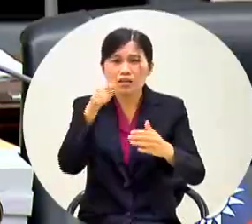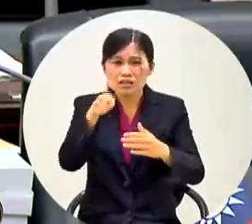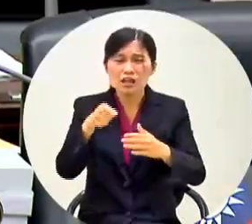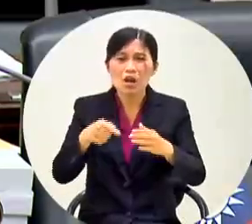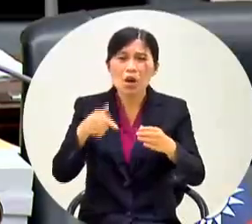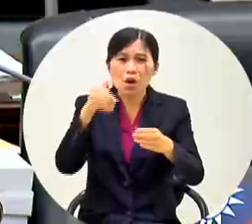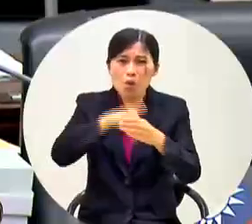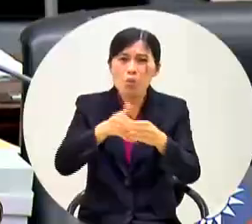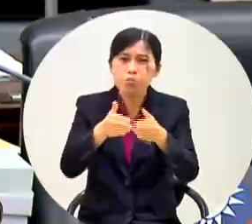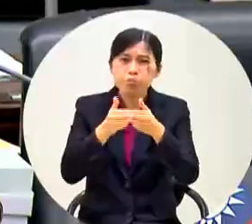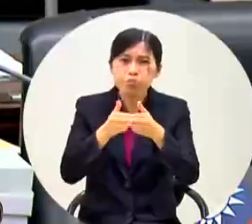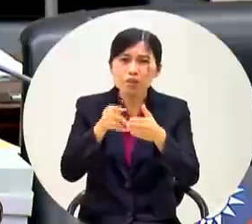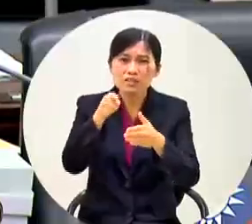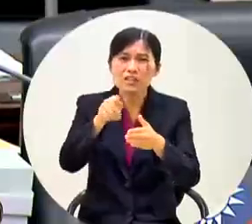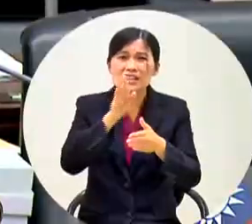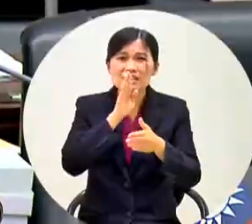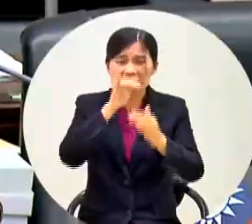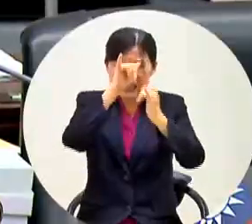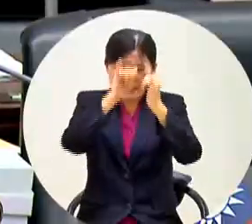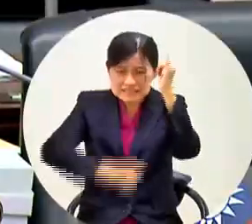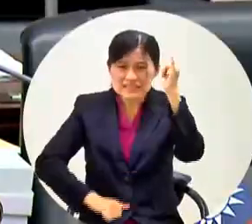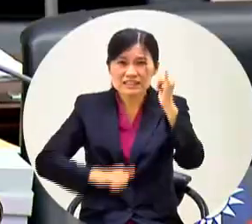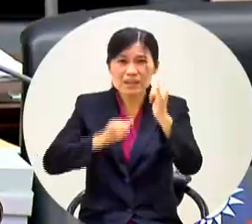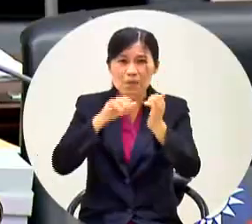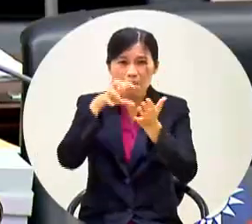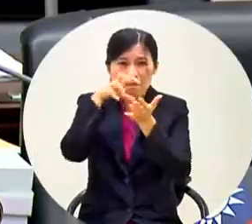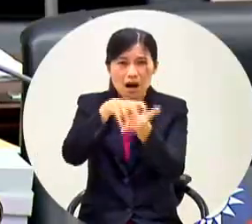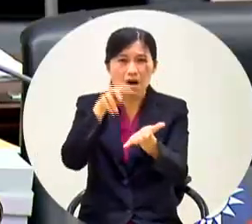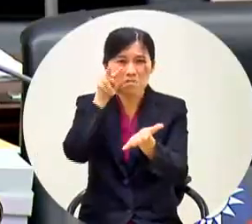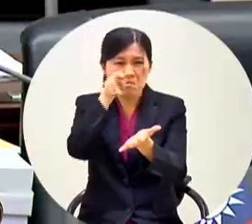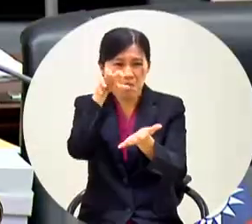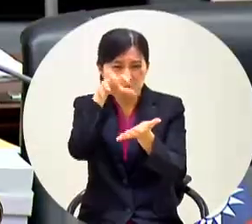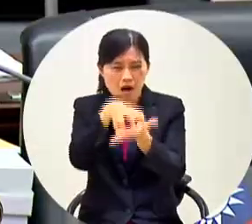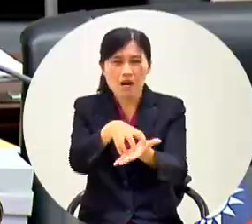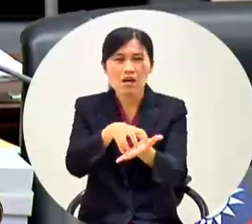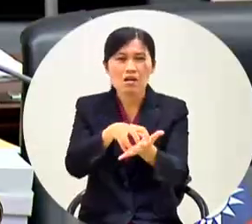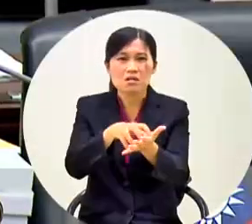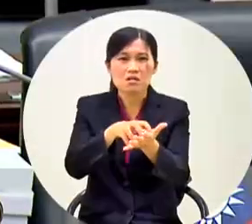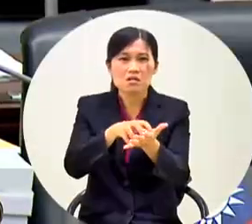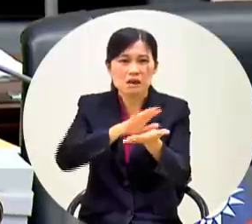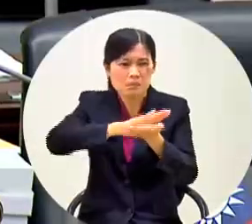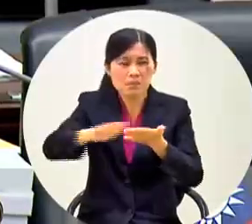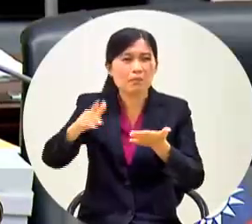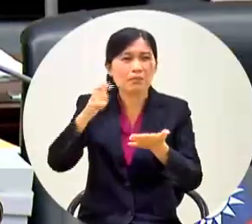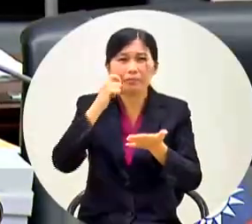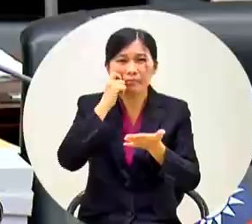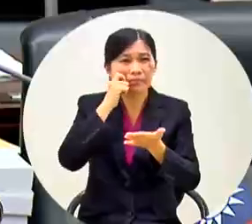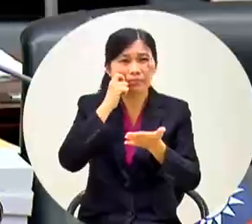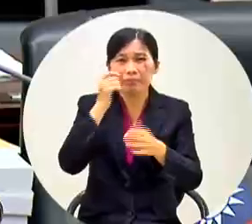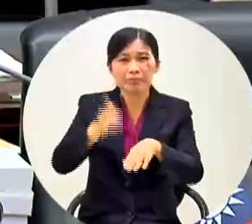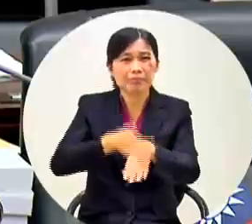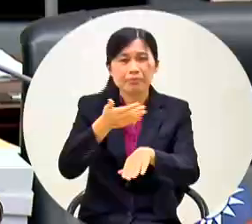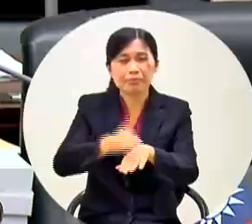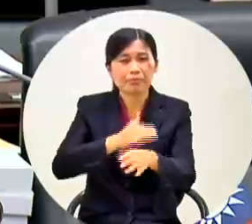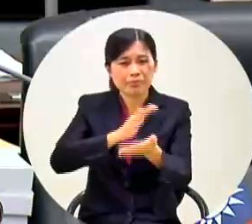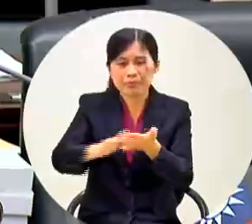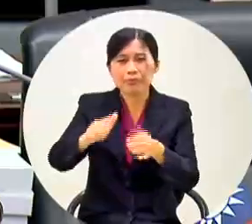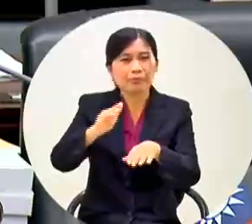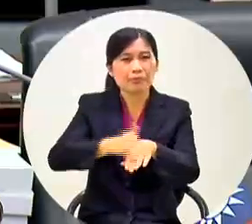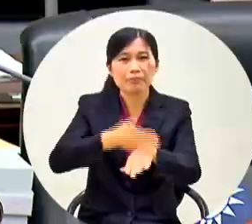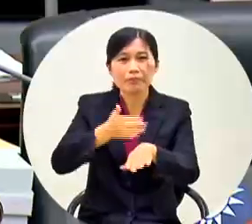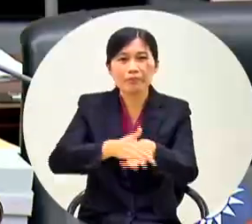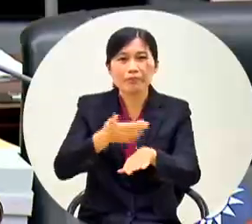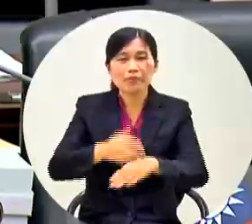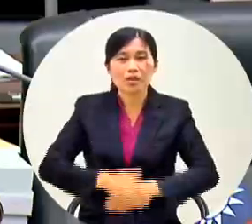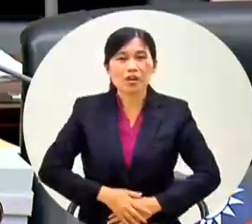证，不会被磨灭的。今天为什么我们认为我们的叶匡时代